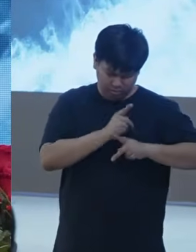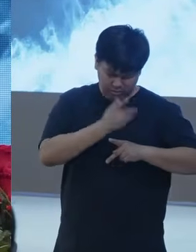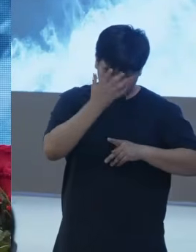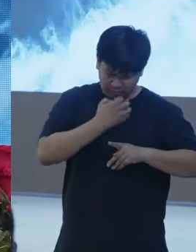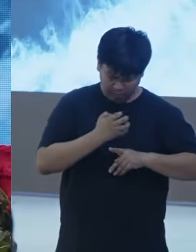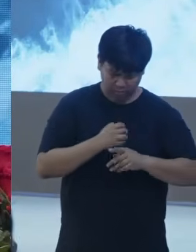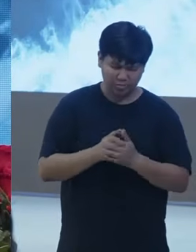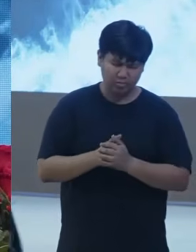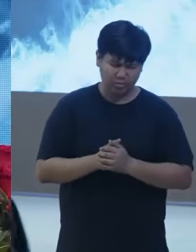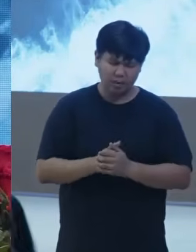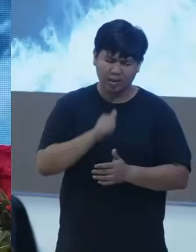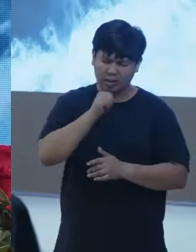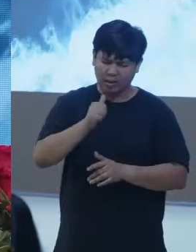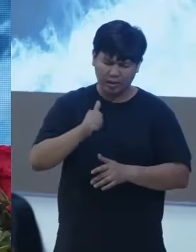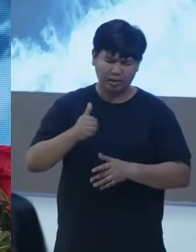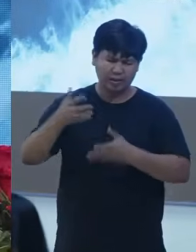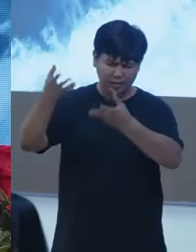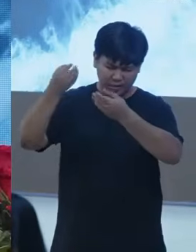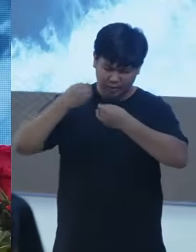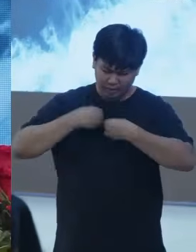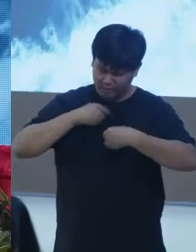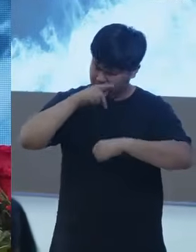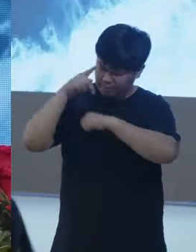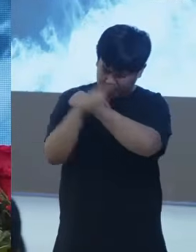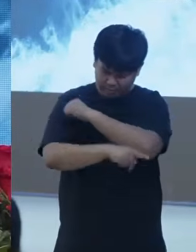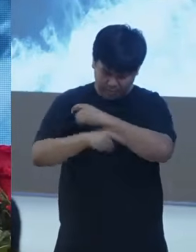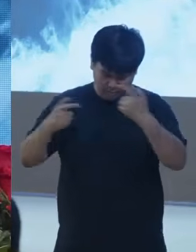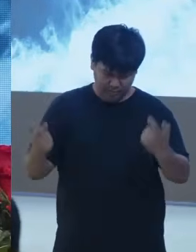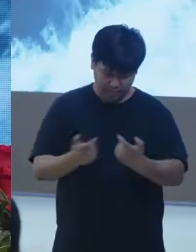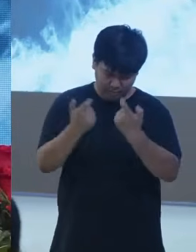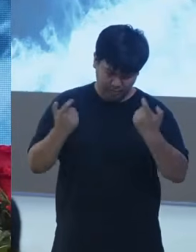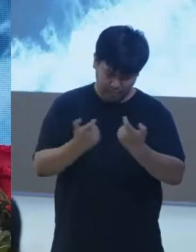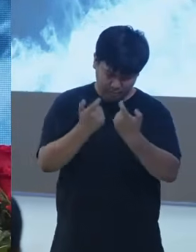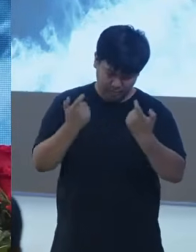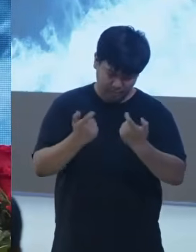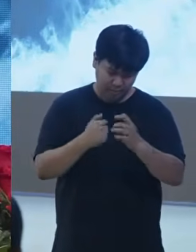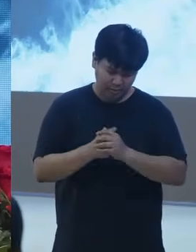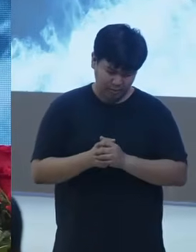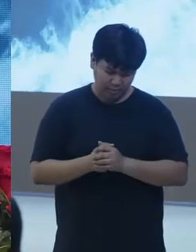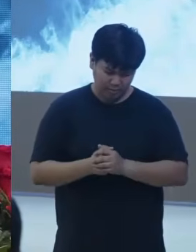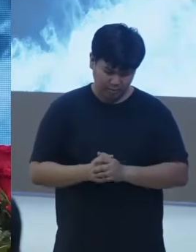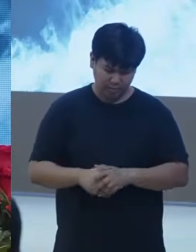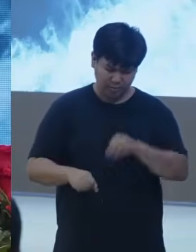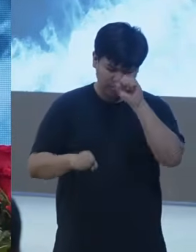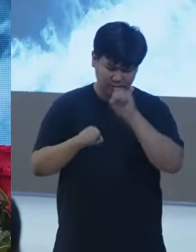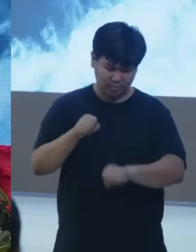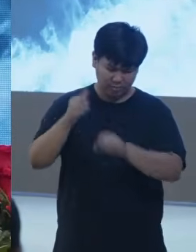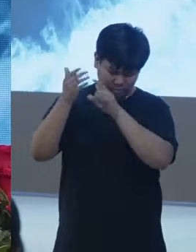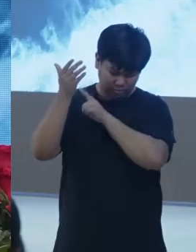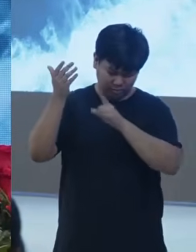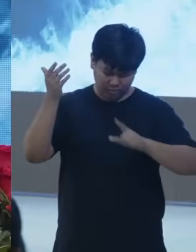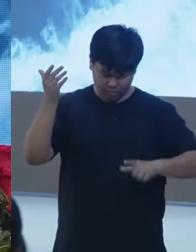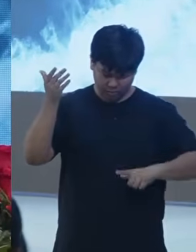deal with us according to our sins, nor repay us according to our iniquities. So, Panginoong Diyos,